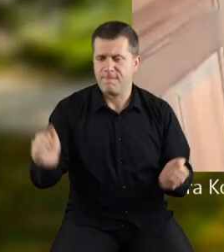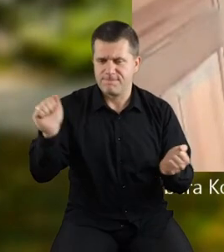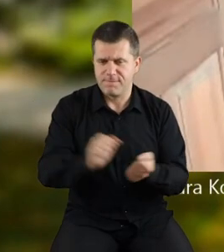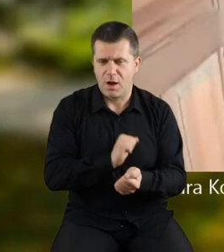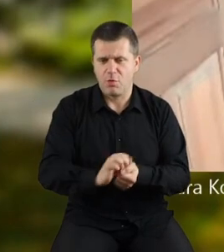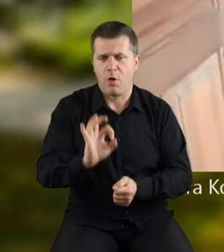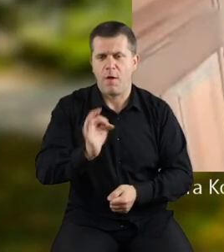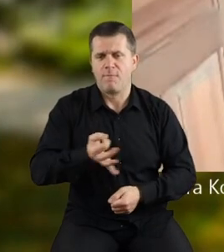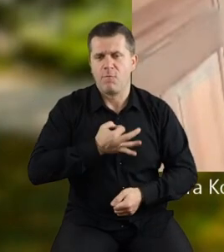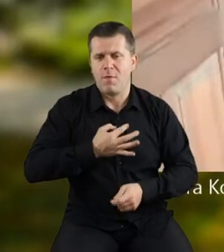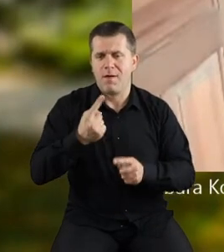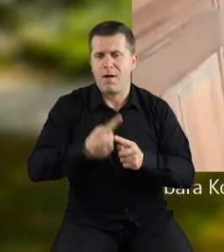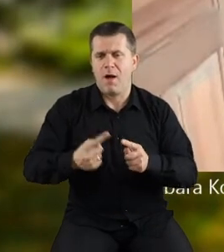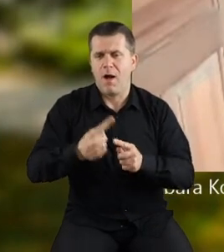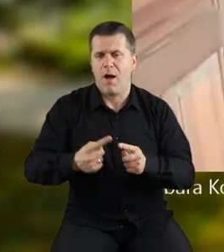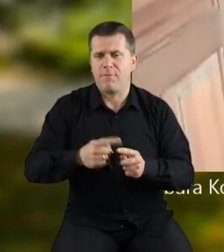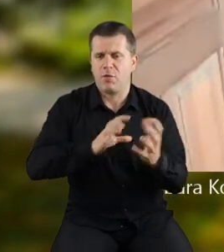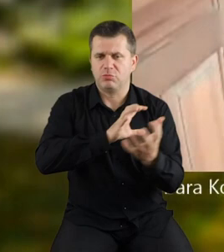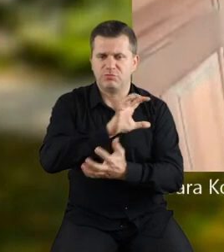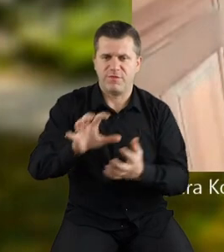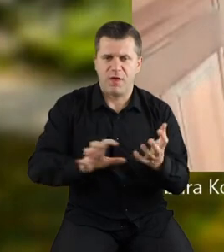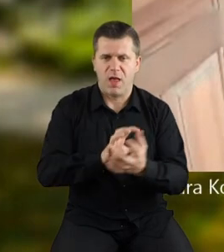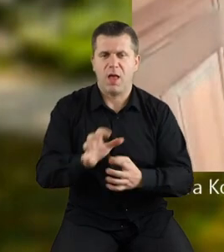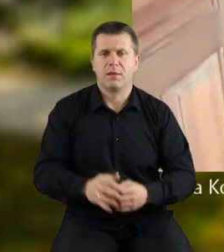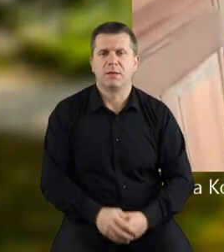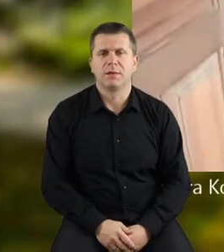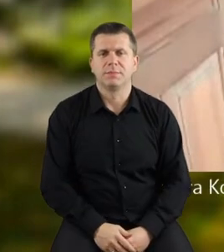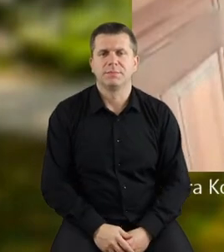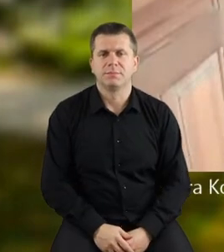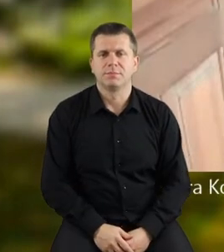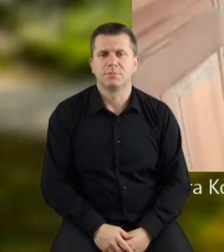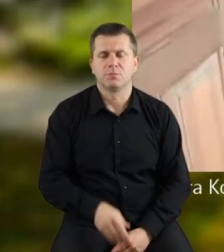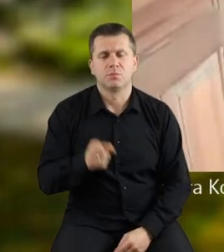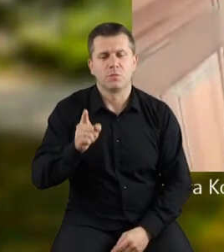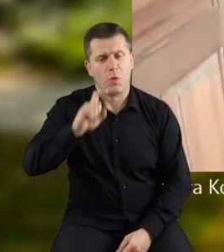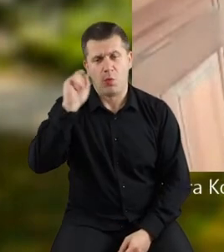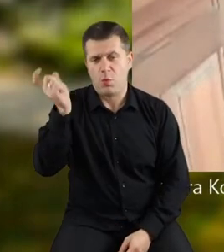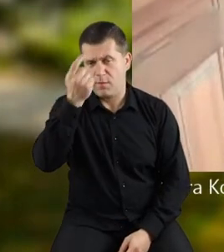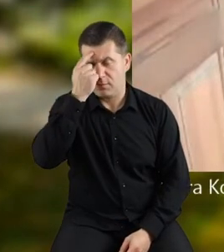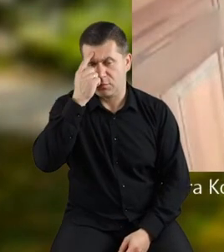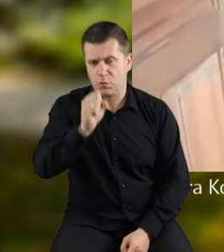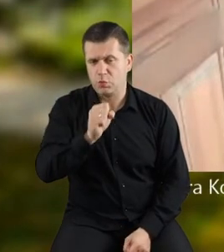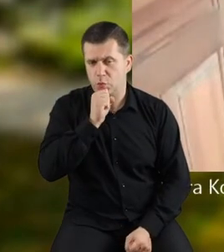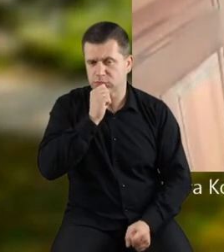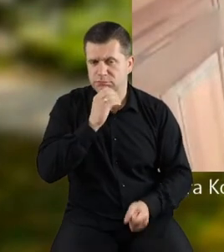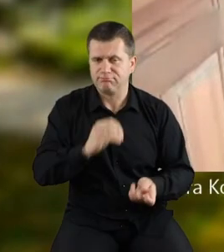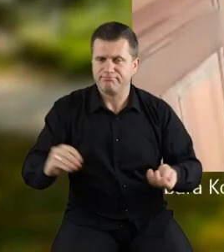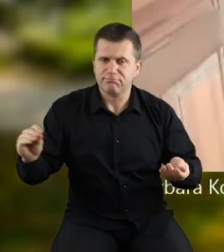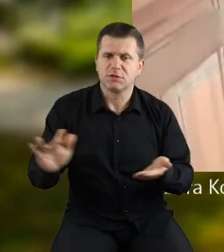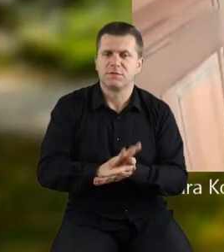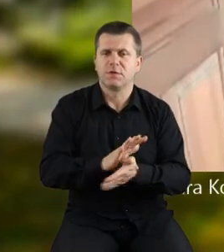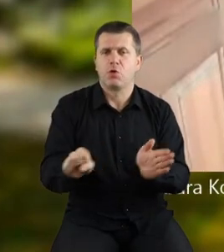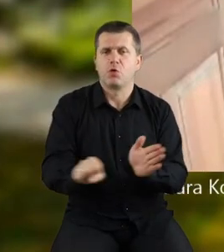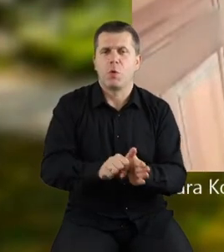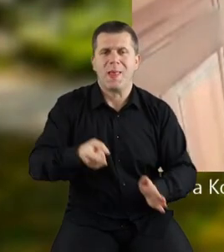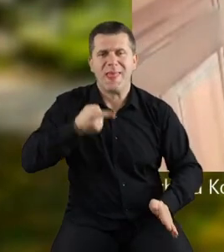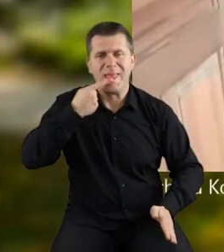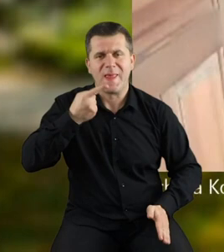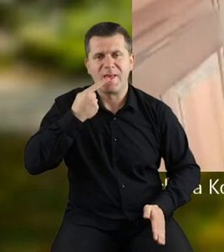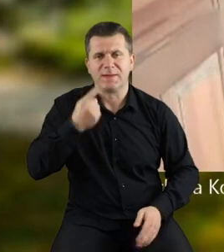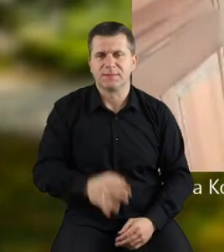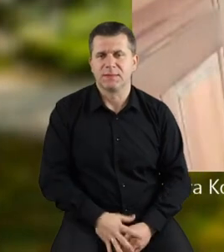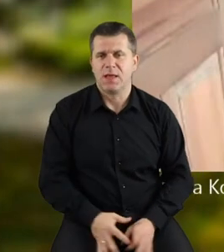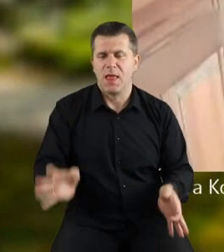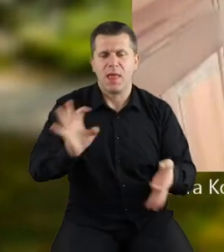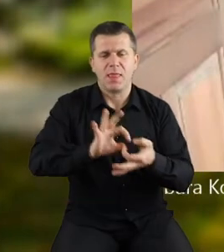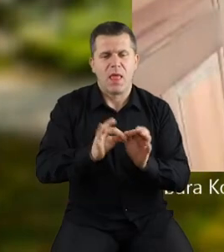że walczy się o swój kawałek świata. To przede wszystkim ogromne przywiązanie do